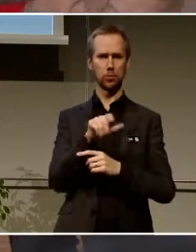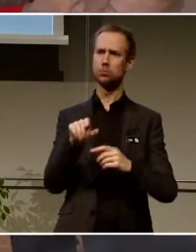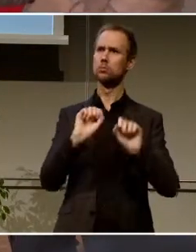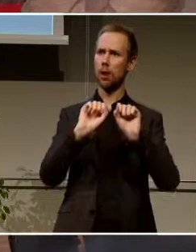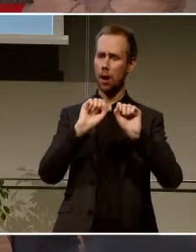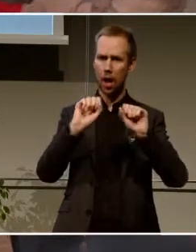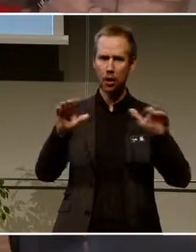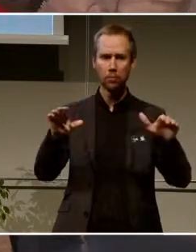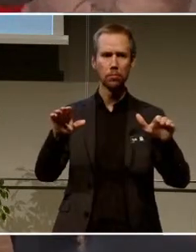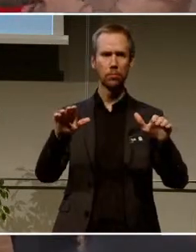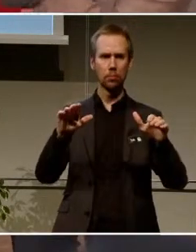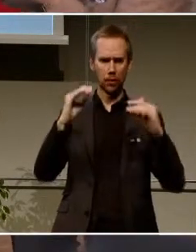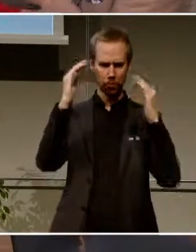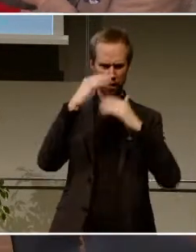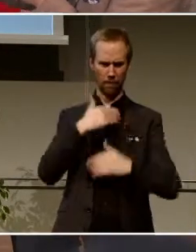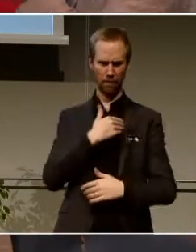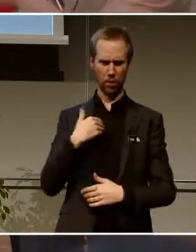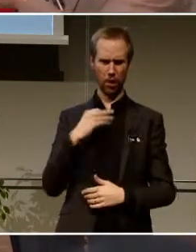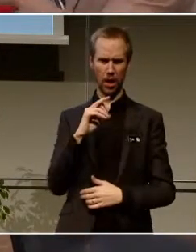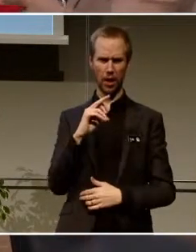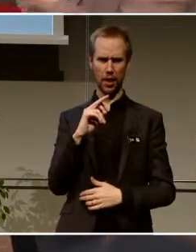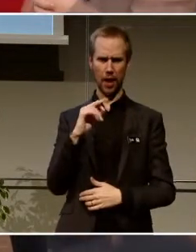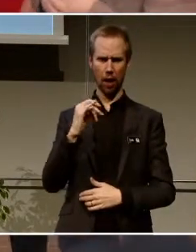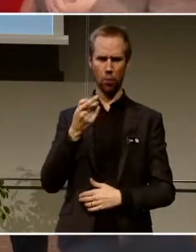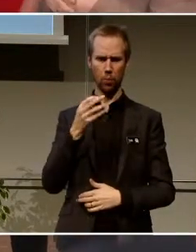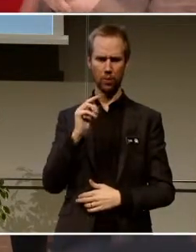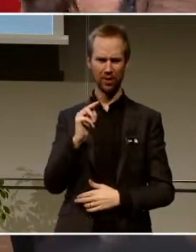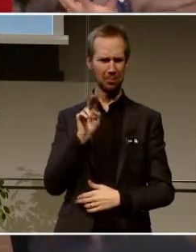vi för lösenord på vår router egentligen? Mm.